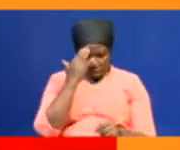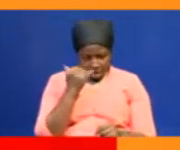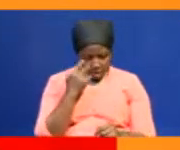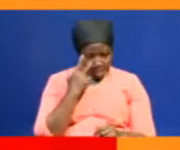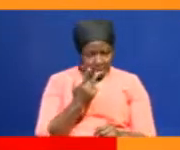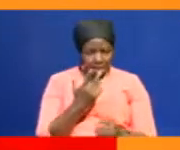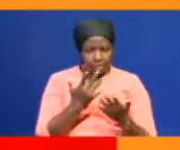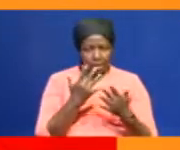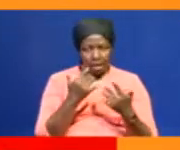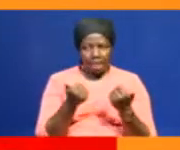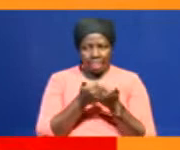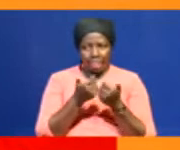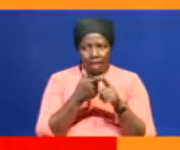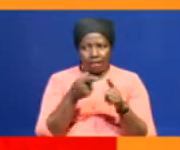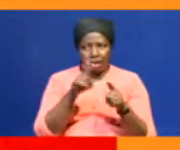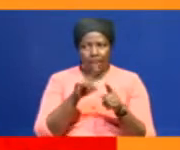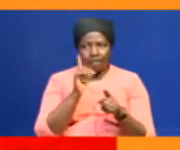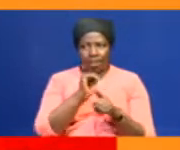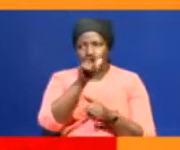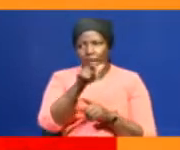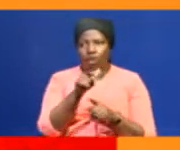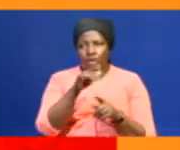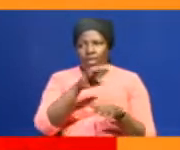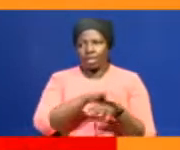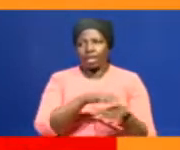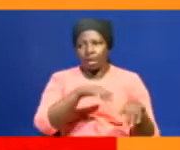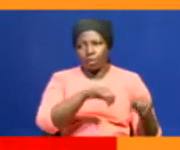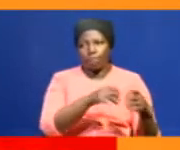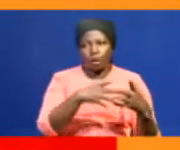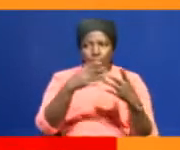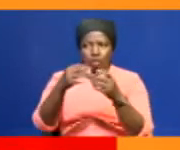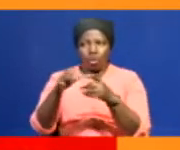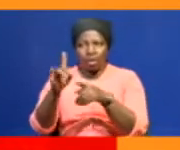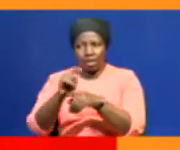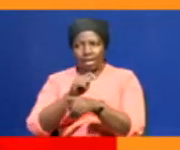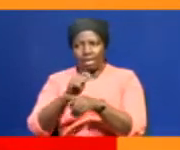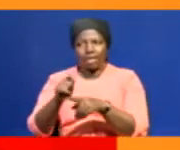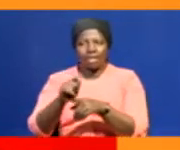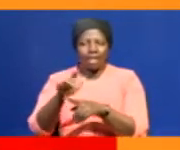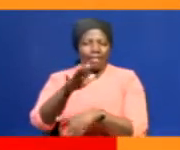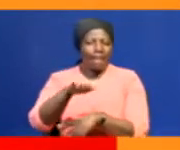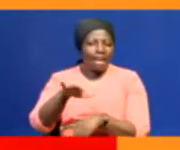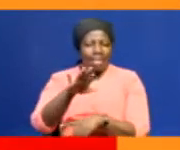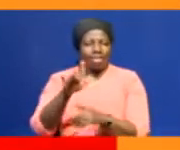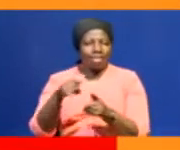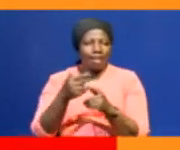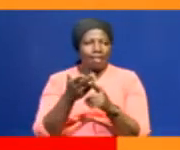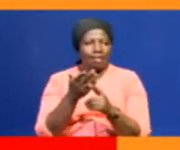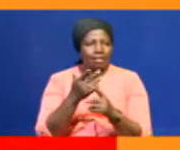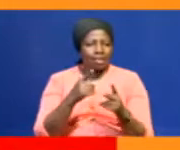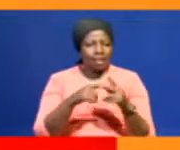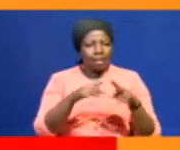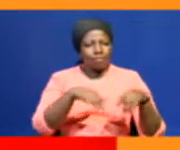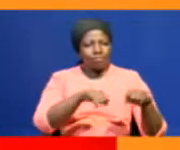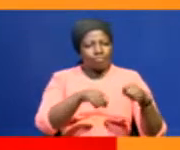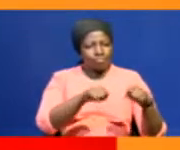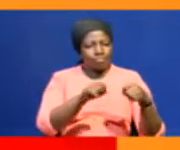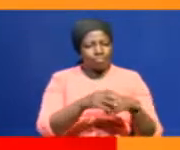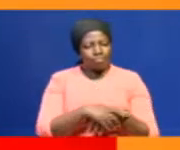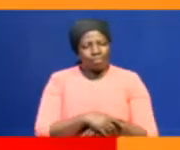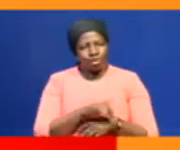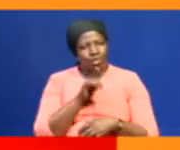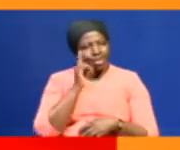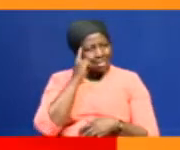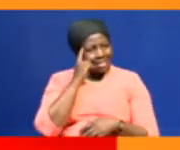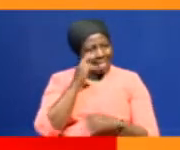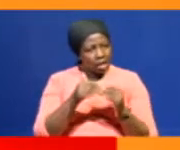ajali zinaongezeka, maanake mtu atachukua tu pikipiki aenda ajifunze pale mtaani alafu anaingia barabarani. Pengine kwenda mbele, mnadhani hili tutakabiliana nalo